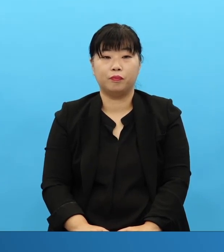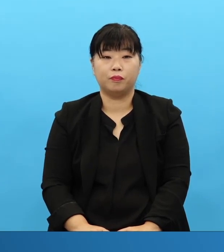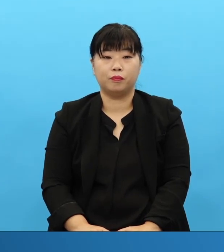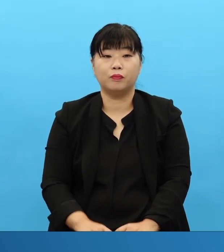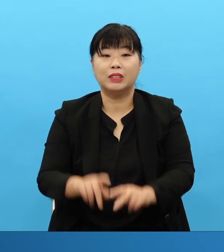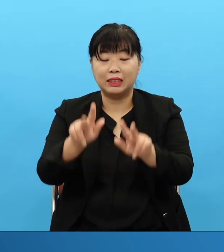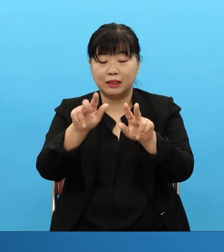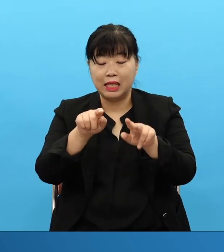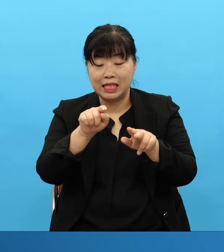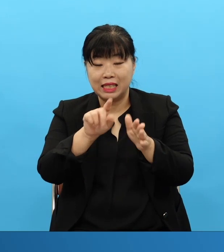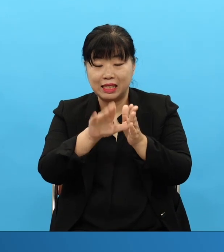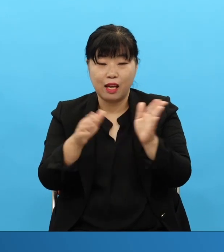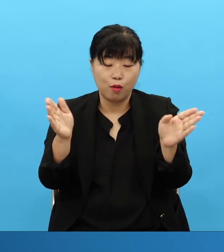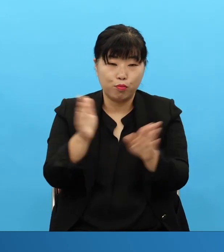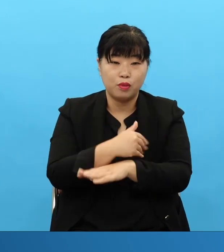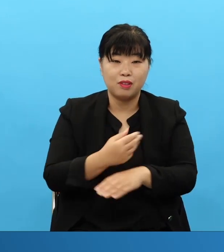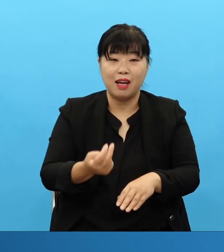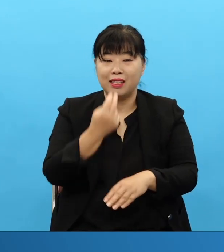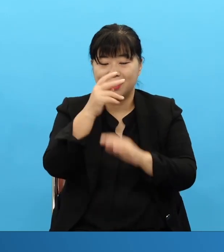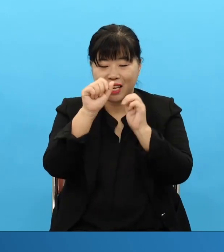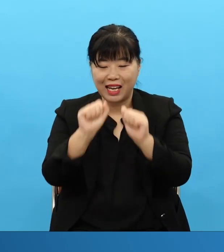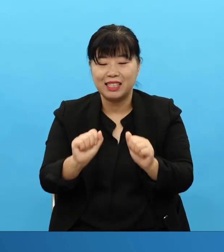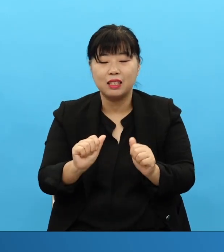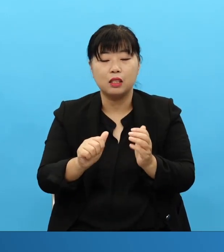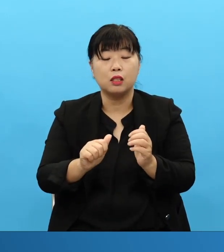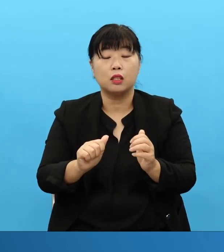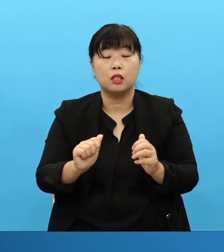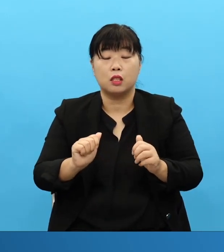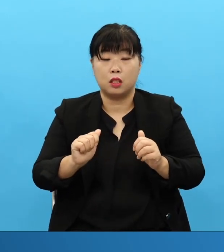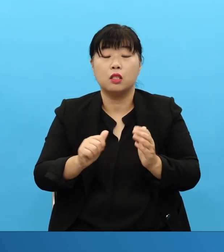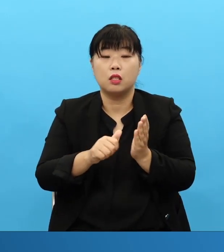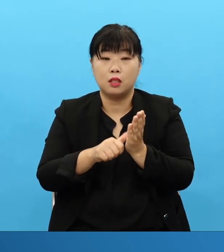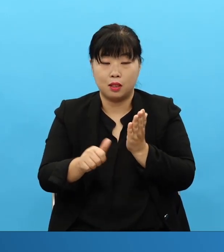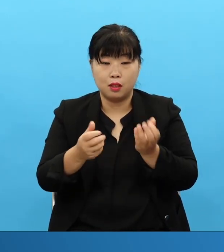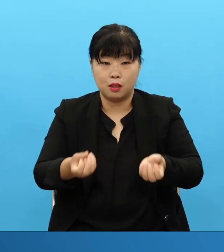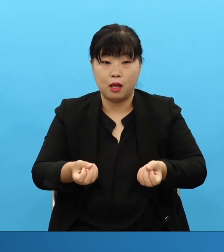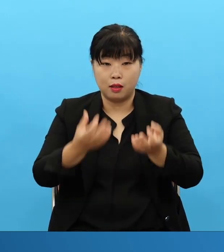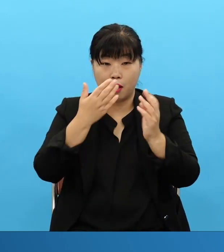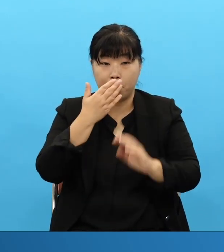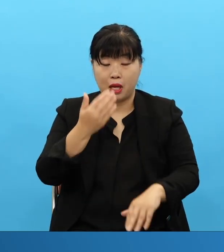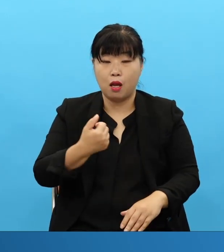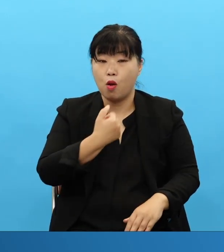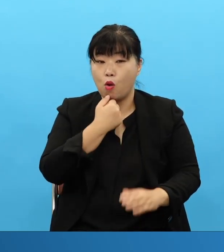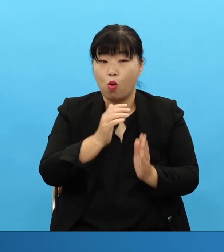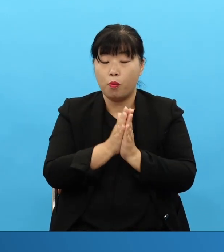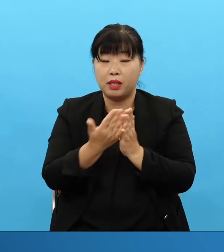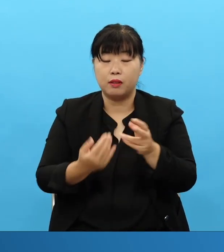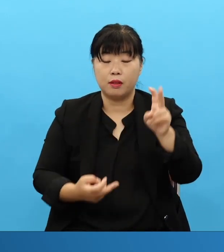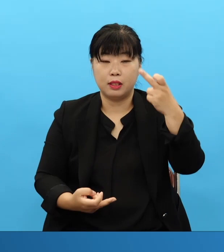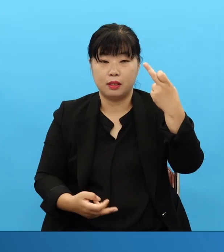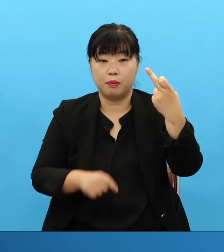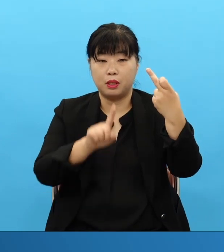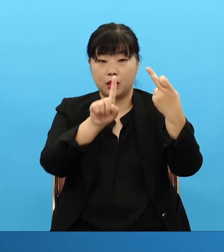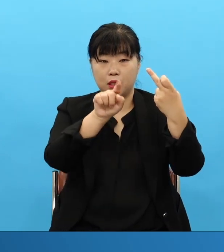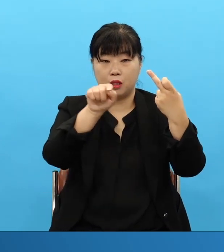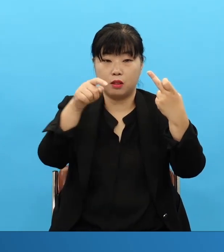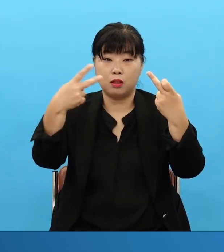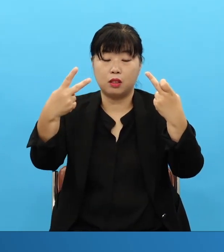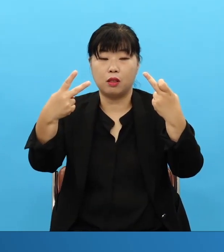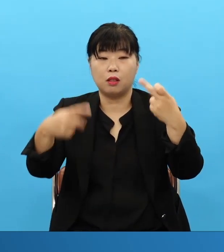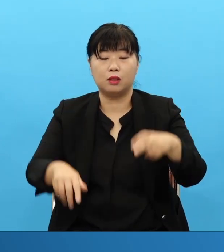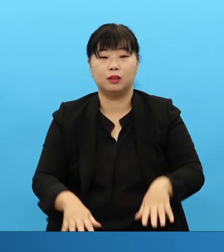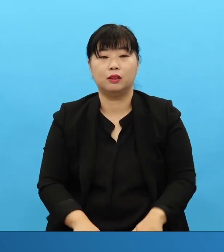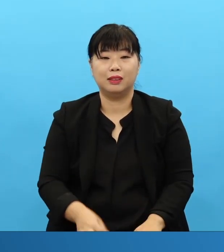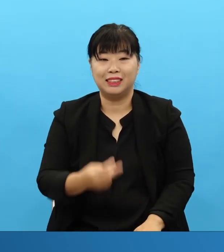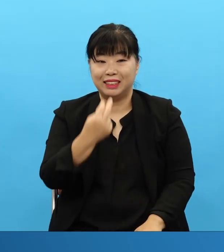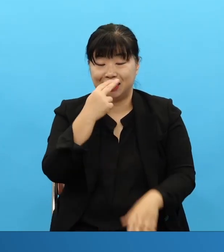산제사라고 있습니다. From this point on, we have the living sacrifice. 로마서 12장 1절 2절에 잘 설명하고 있죠. It's explained well in Romans 12, 1